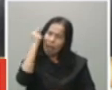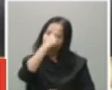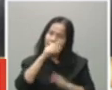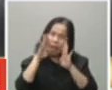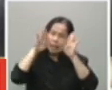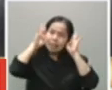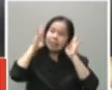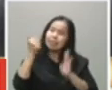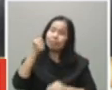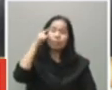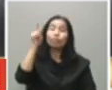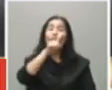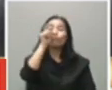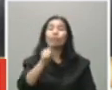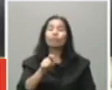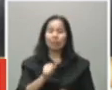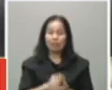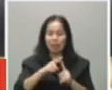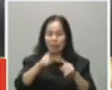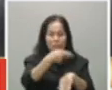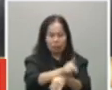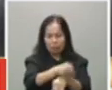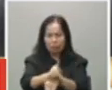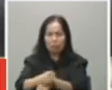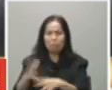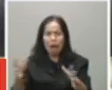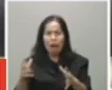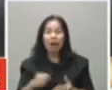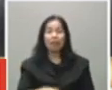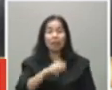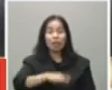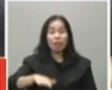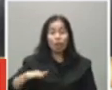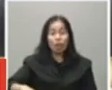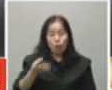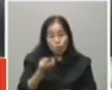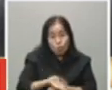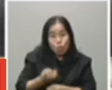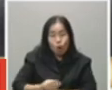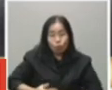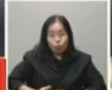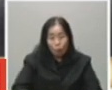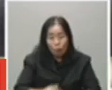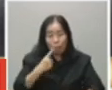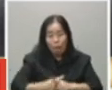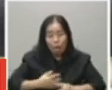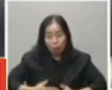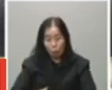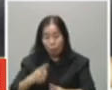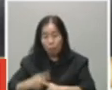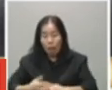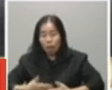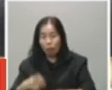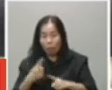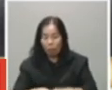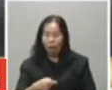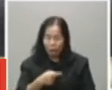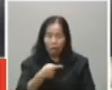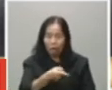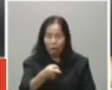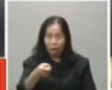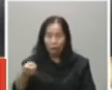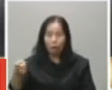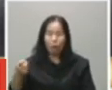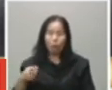ออภัยแต่อย่างน้อยที่สุดนี่นะครับเด็กสาวๆที่เขาท้องก่อนวัยก็เพิ่มขึ้นอีกหลายเปอร์เซ็นต์ทีเดียวผมถ